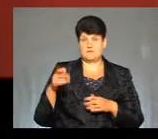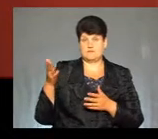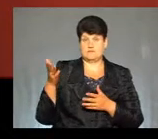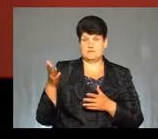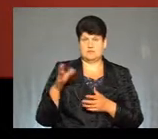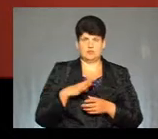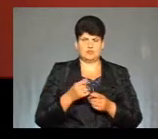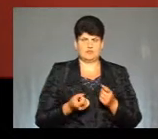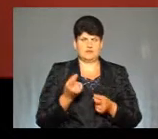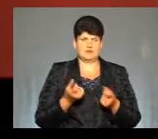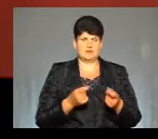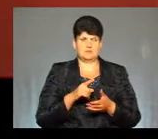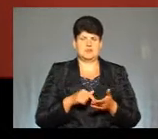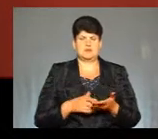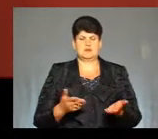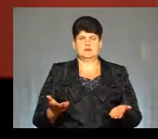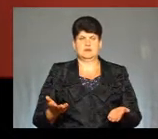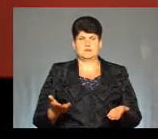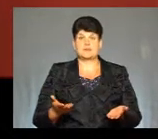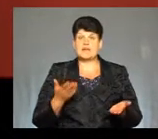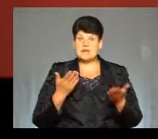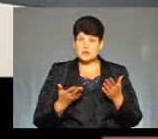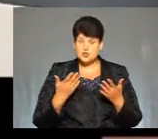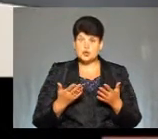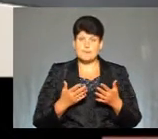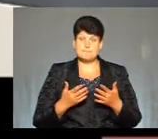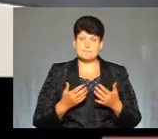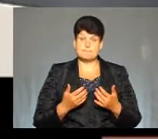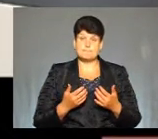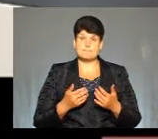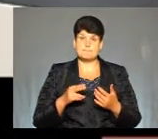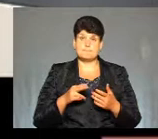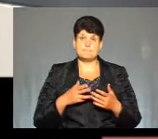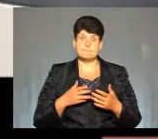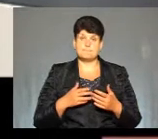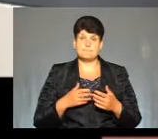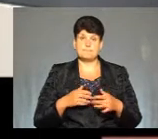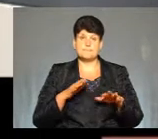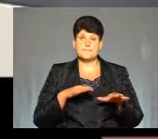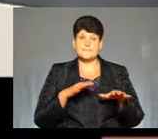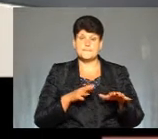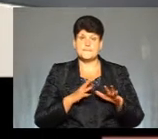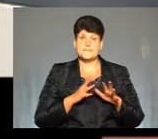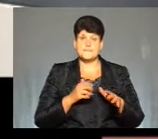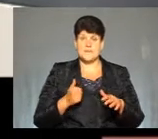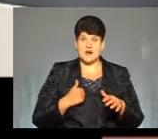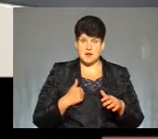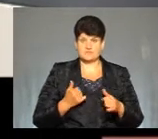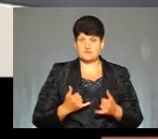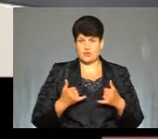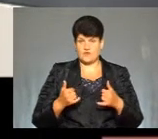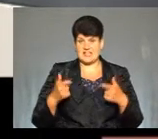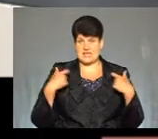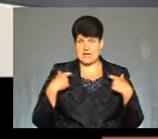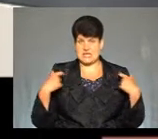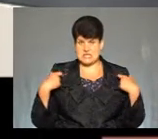багато людей запитання. Якщо парад як вшанування генералів, як можливість випити і отримати